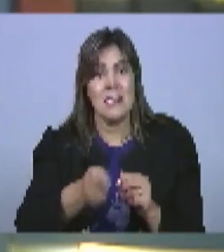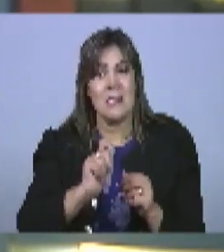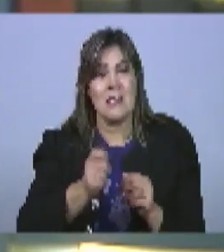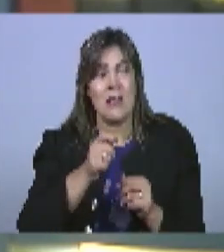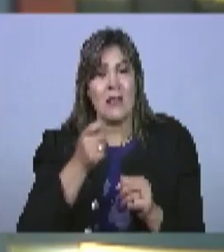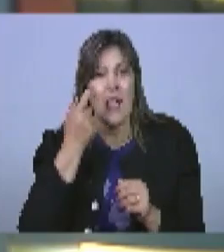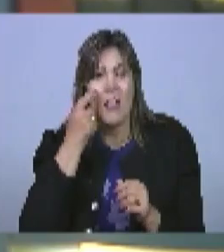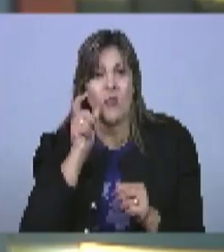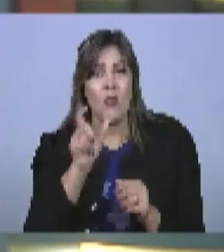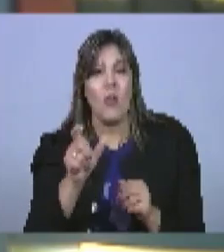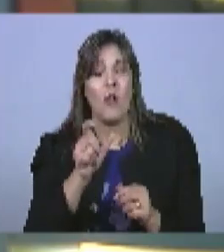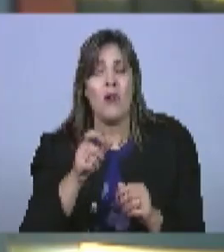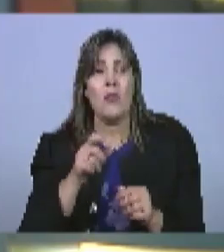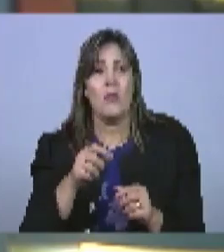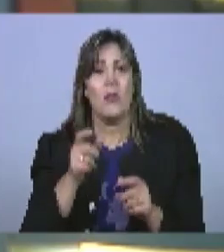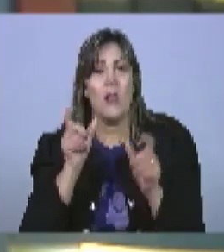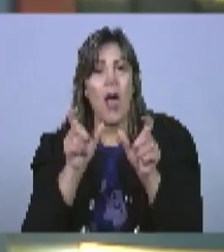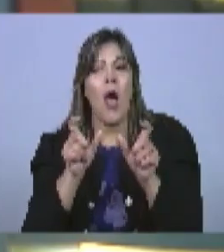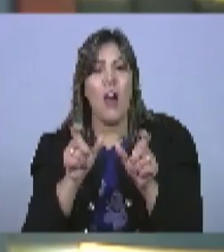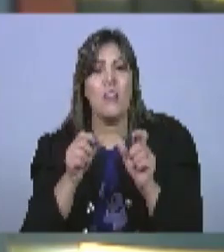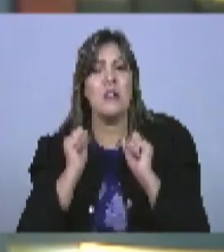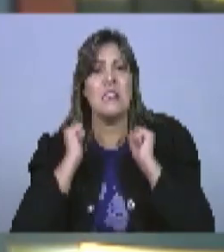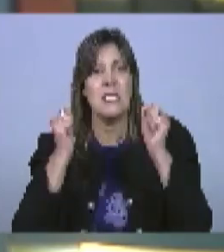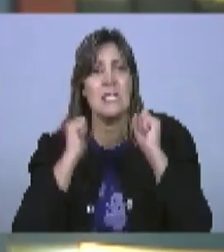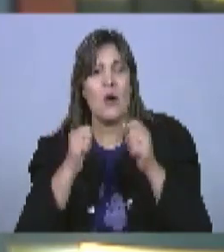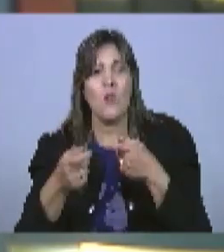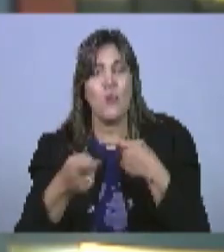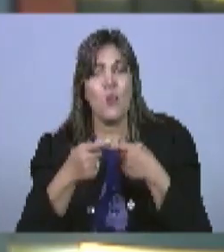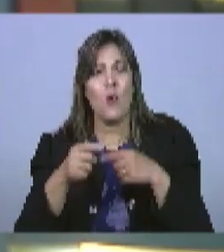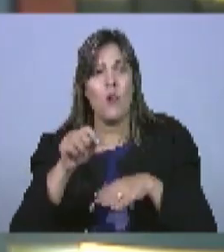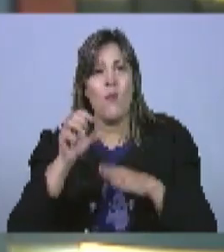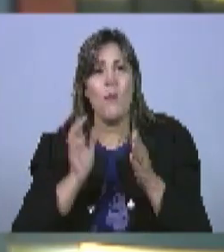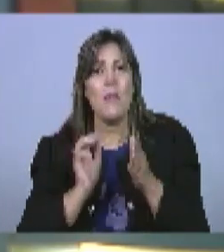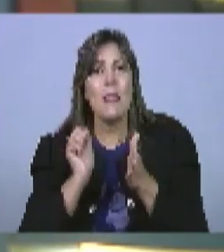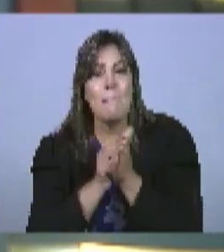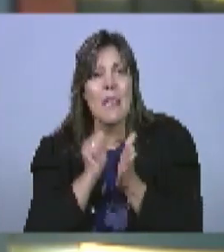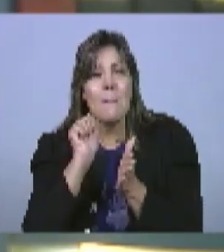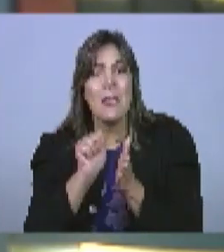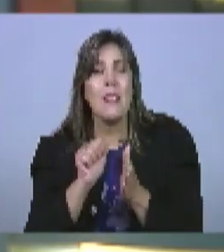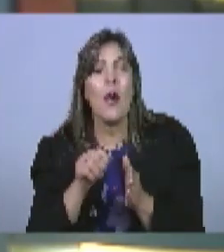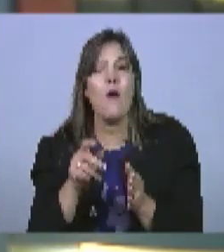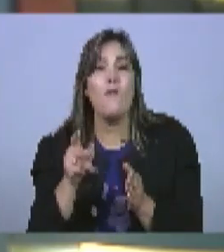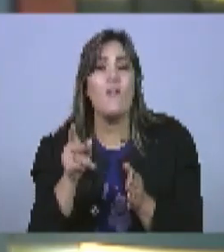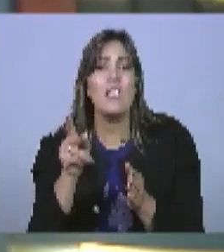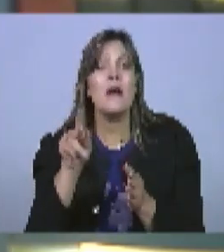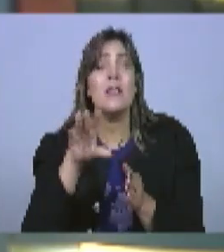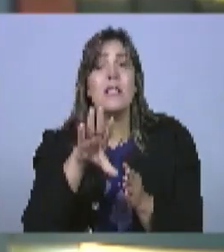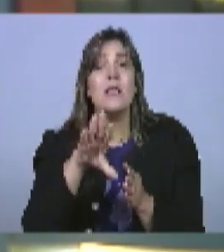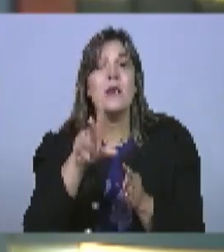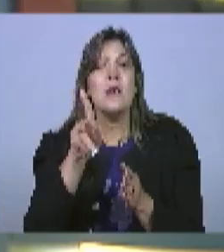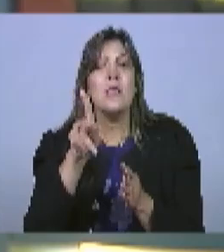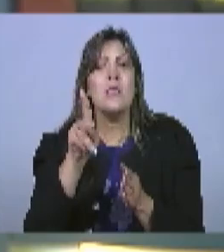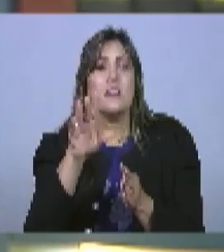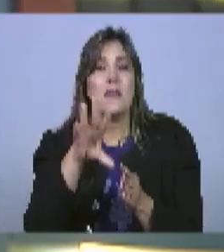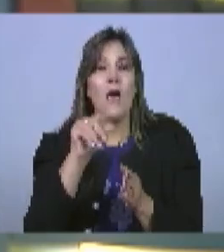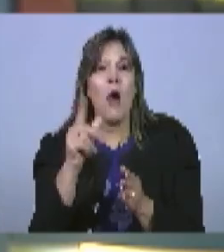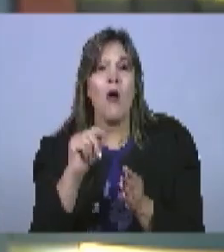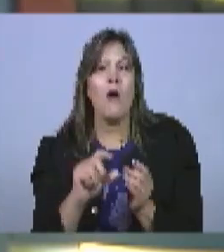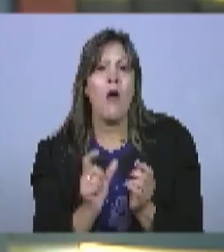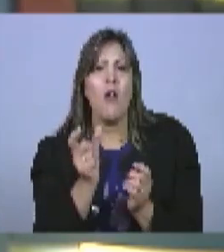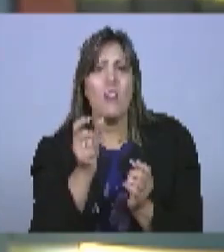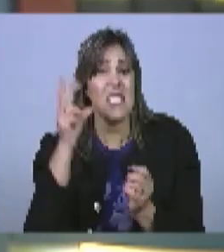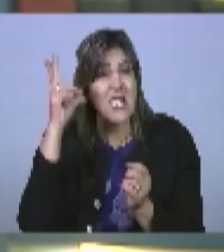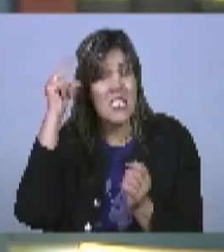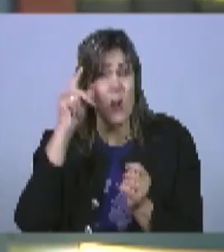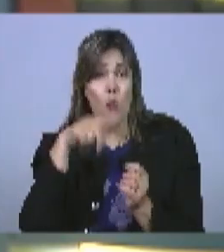الثوري بالقرب من منزله في طهران بالطبع اسرائيل لا تعلم مسؤوليه عن هذه